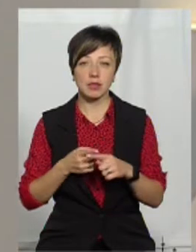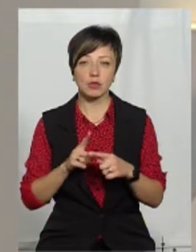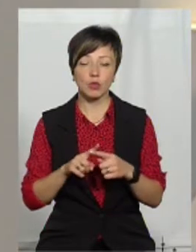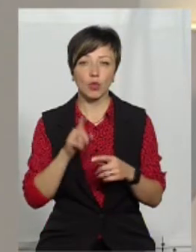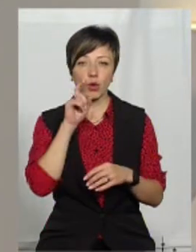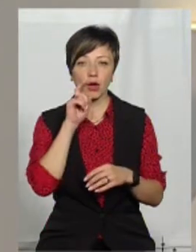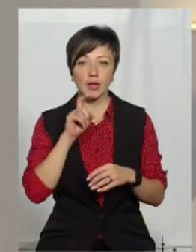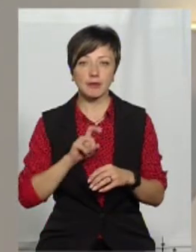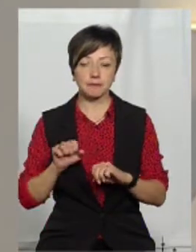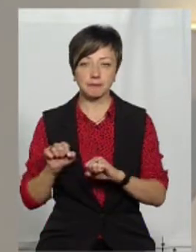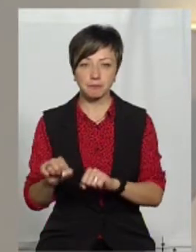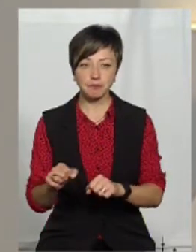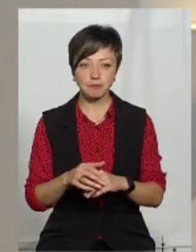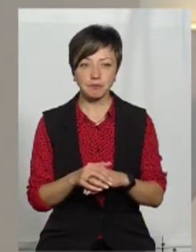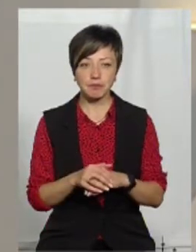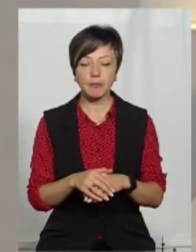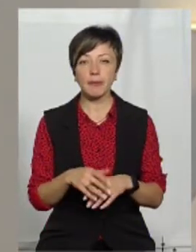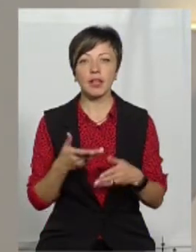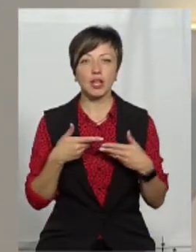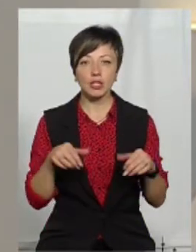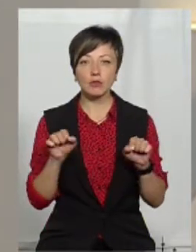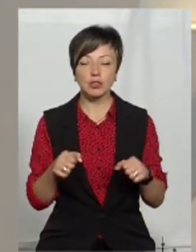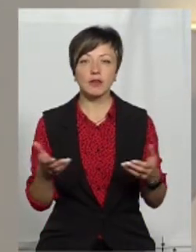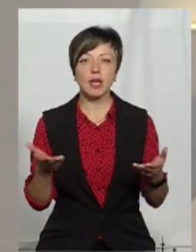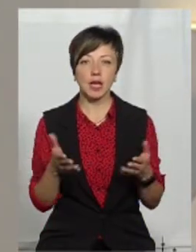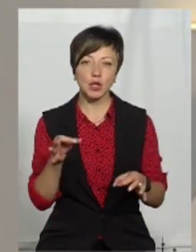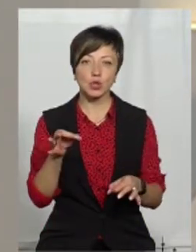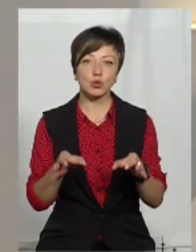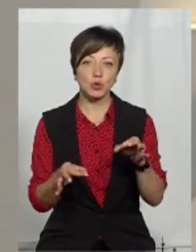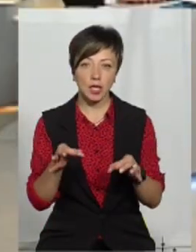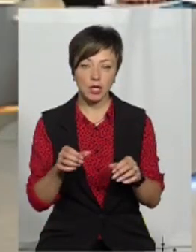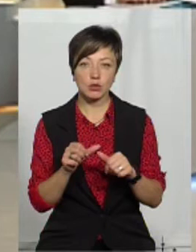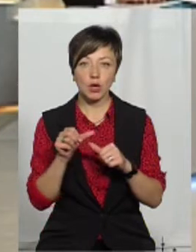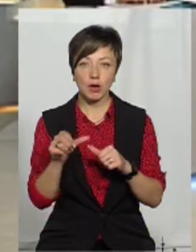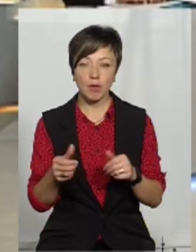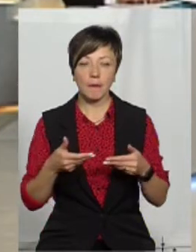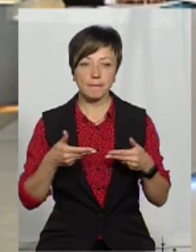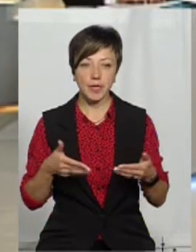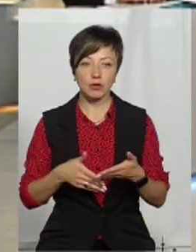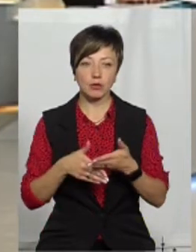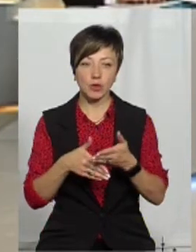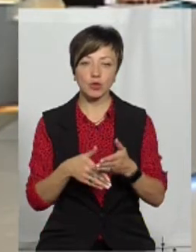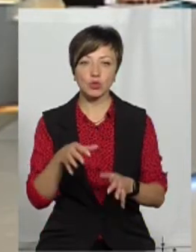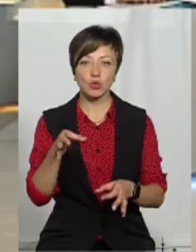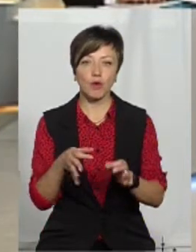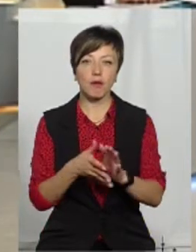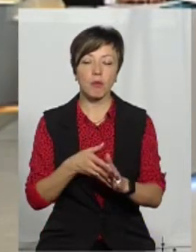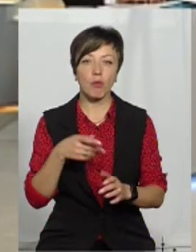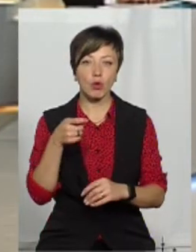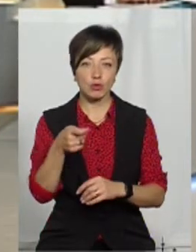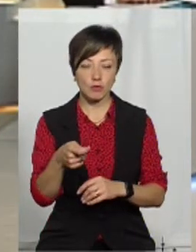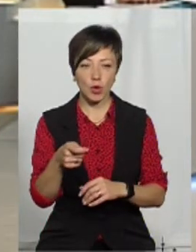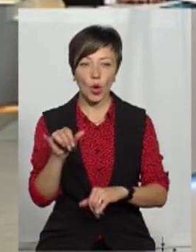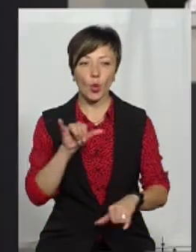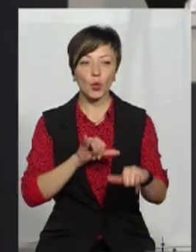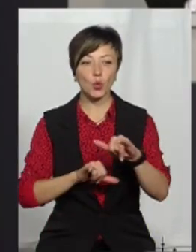Помагаємо виключно їм в рамках своїх можливостей. Наші можливості які? Суди. Зокрема, ми допомагаємо судовими позовами